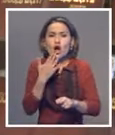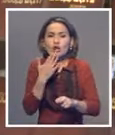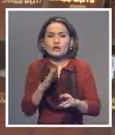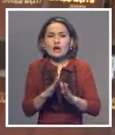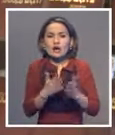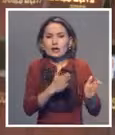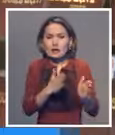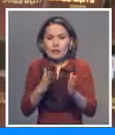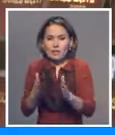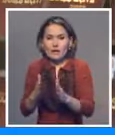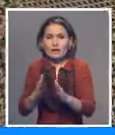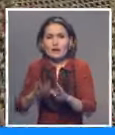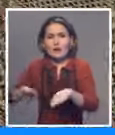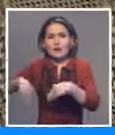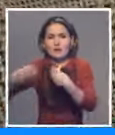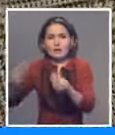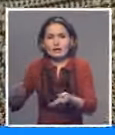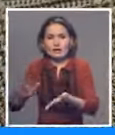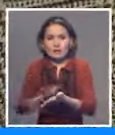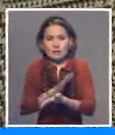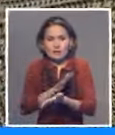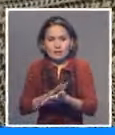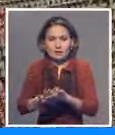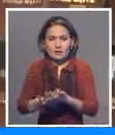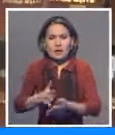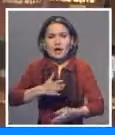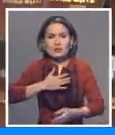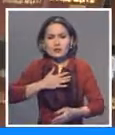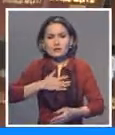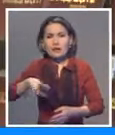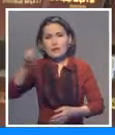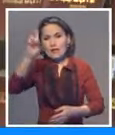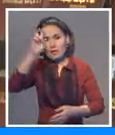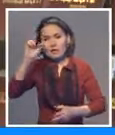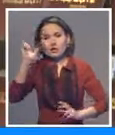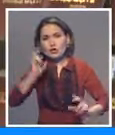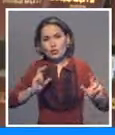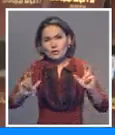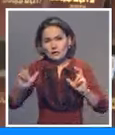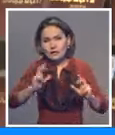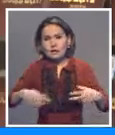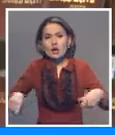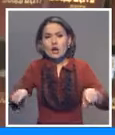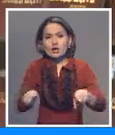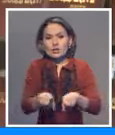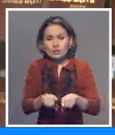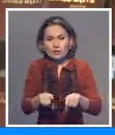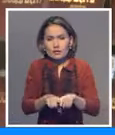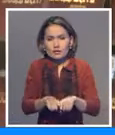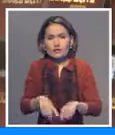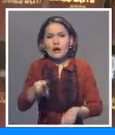кітапханаға өткіздік. Бүкіл үлкен мемлекеттік университеттердің бәріне, мынау